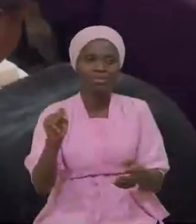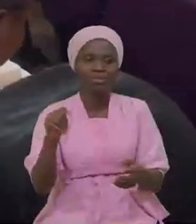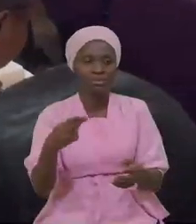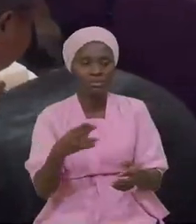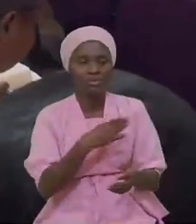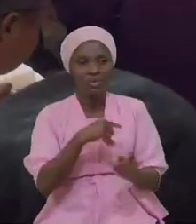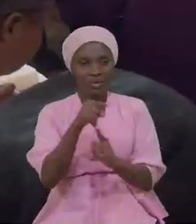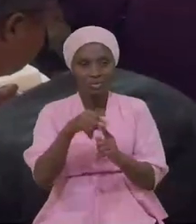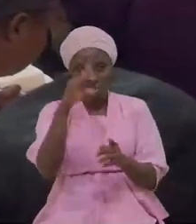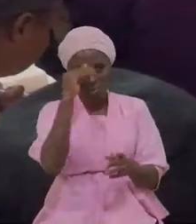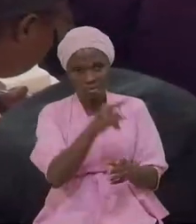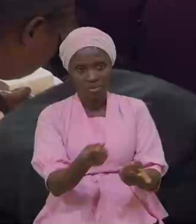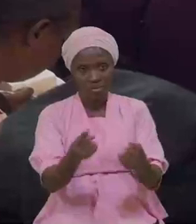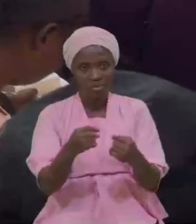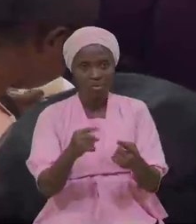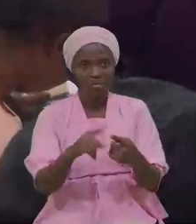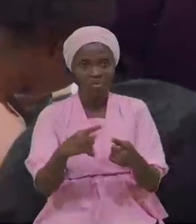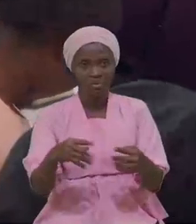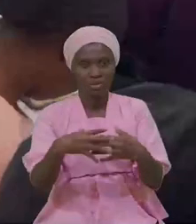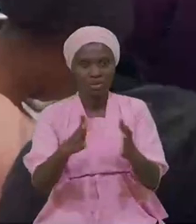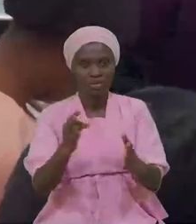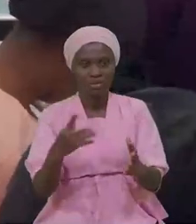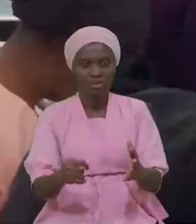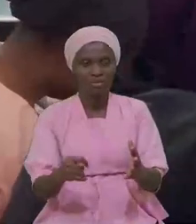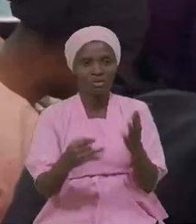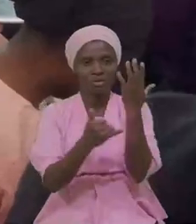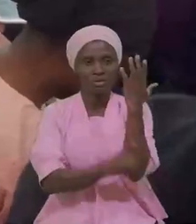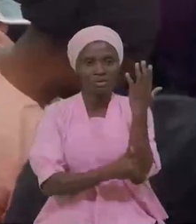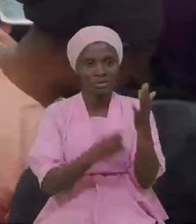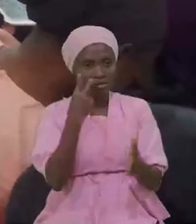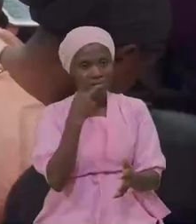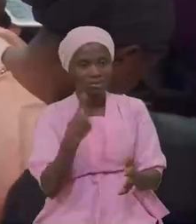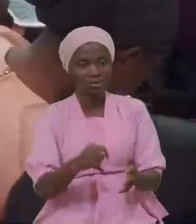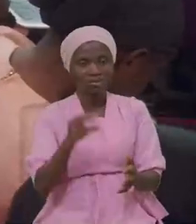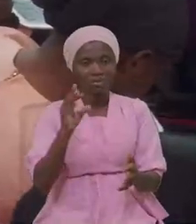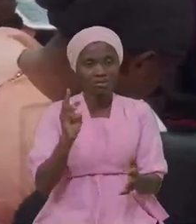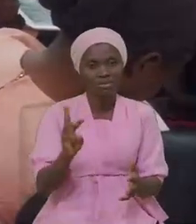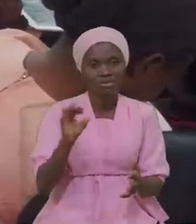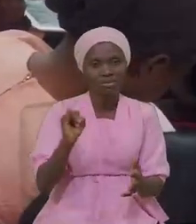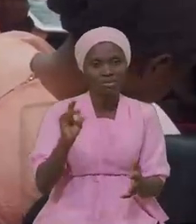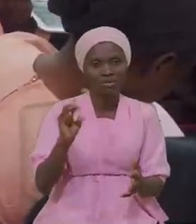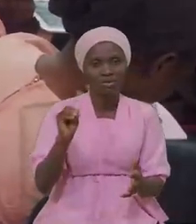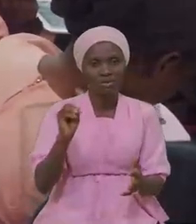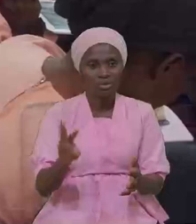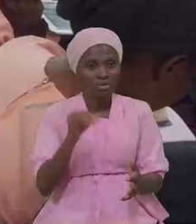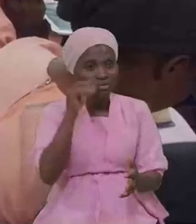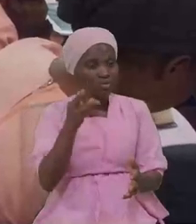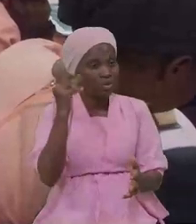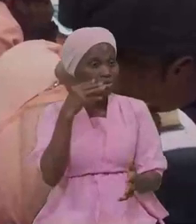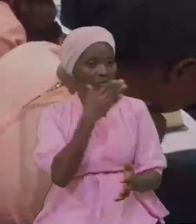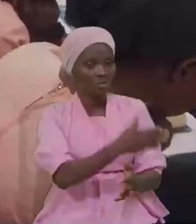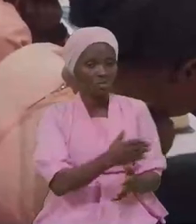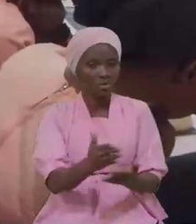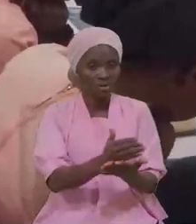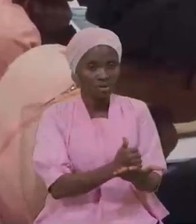et il alla à Sarepta. Comme il arrivait à l'entrée de la ville, voici, il y avait là une femme